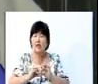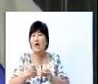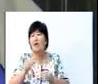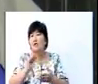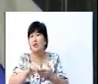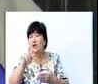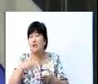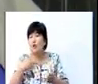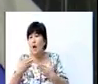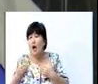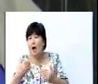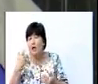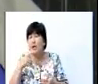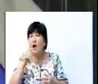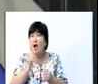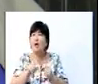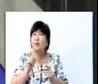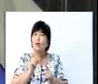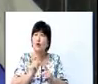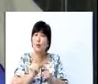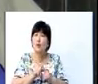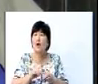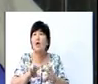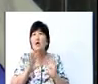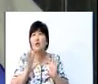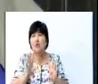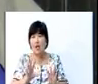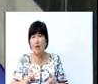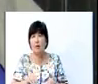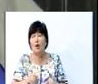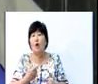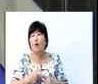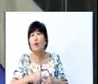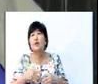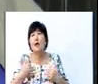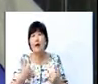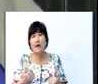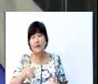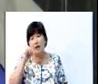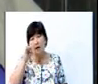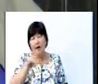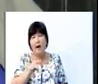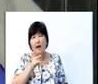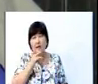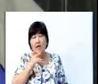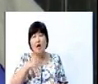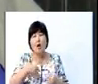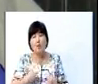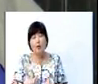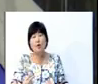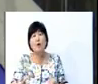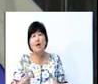ақылдастық. Енді ол кісінің әрбір сөзі жалпы осы қазір қазақтың мұң мұқтажын